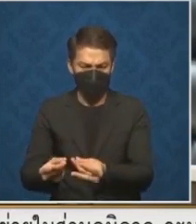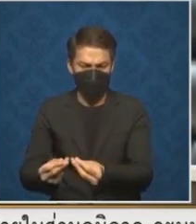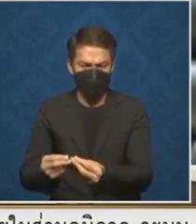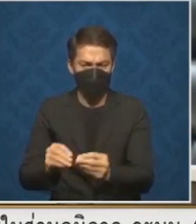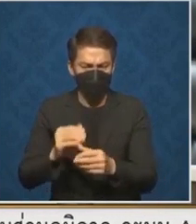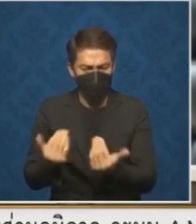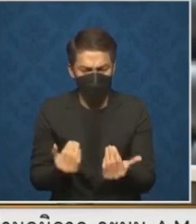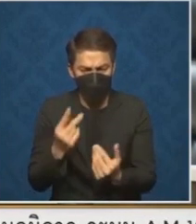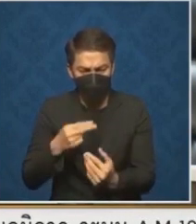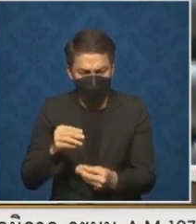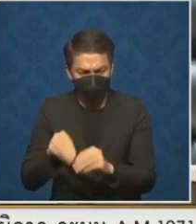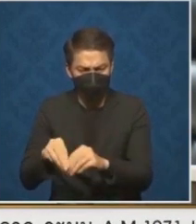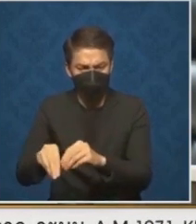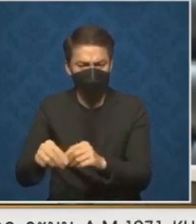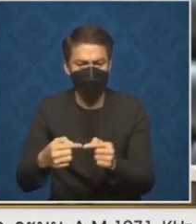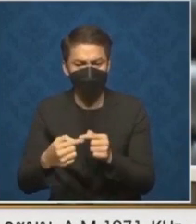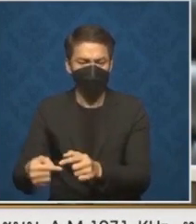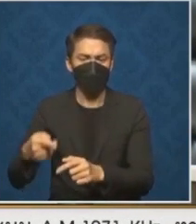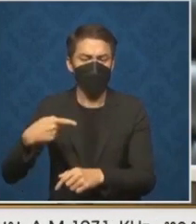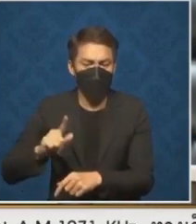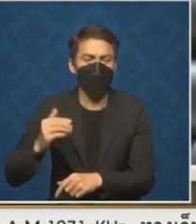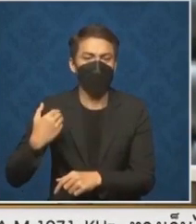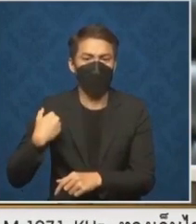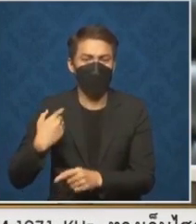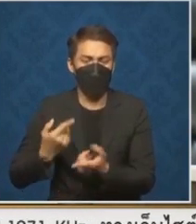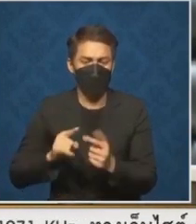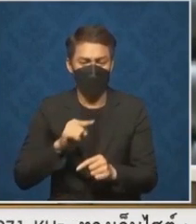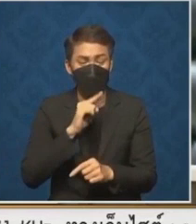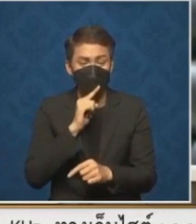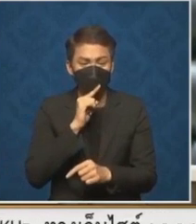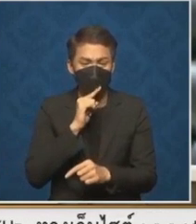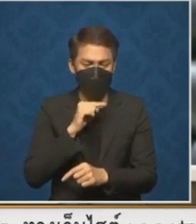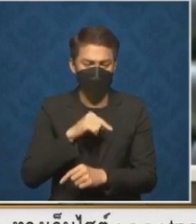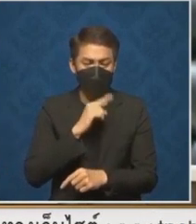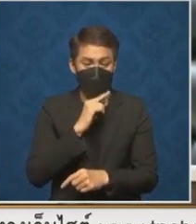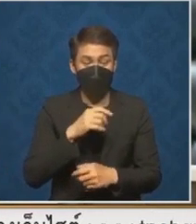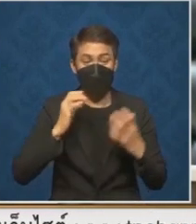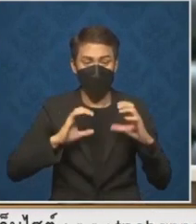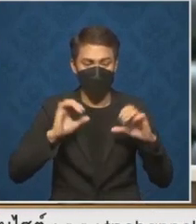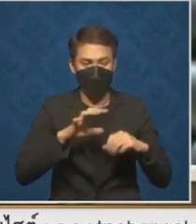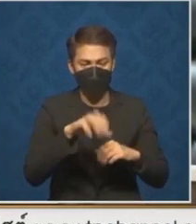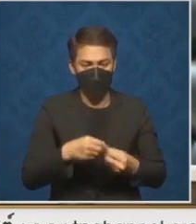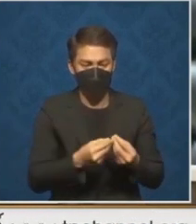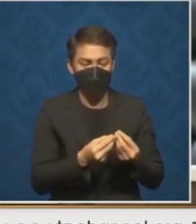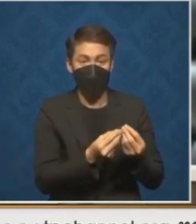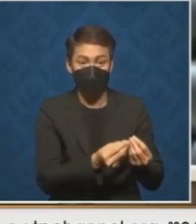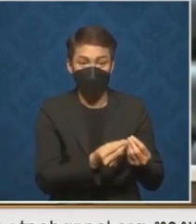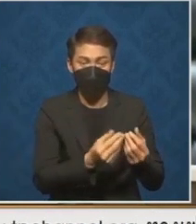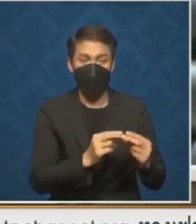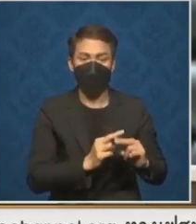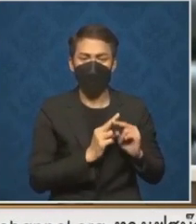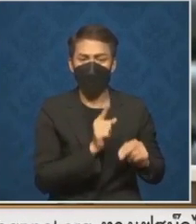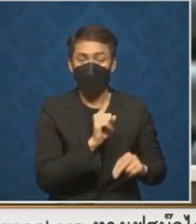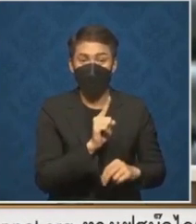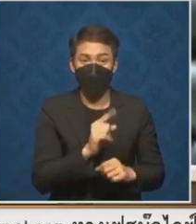แต่วันนี้ที่ดินถ้าเป็นที่ดนของเอกชนที่ดินที่อยู่ในกลมที่ดินเป็นวิธีคิด